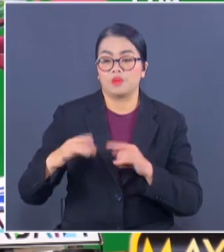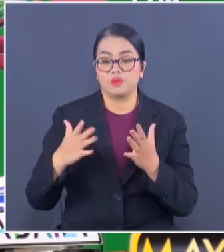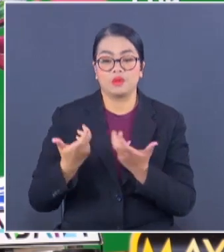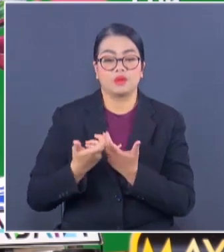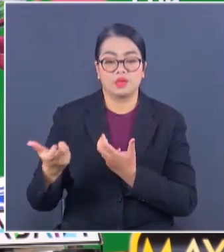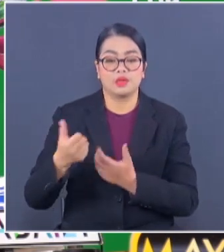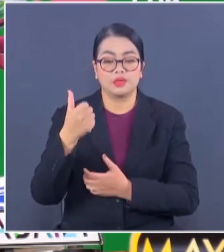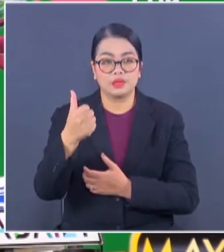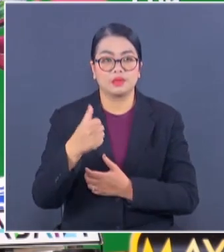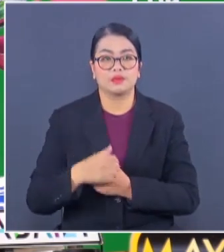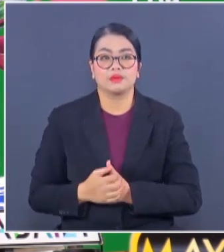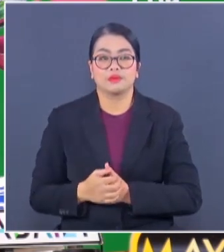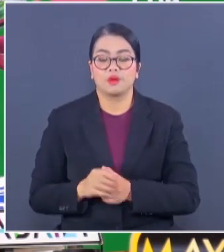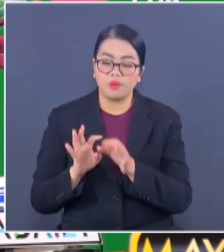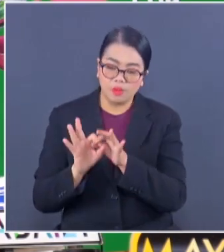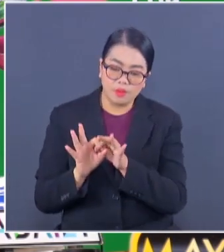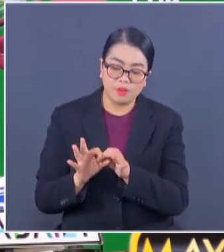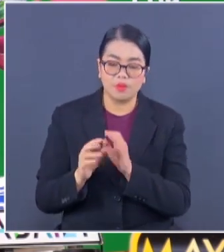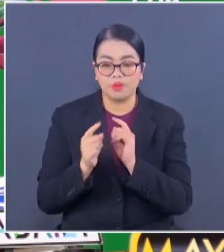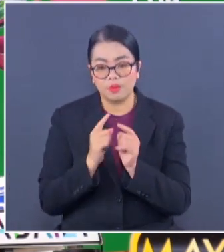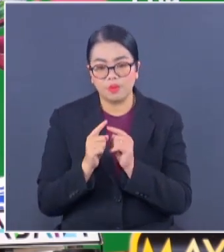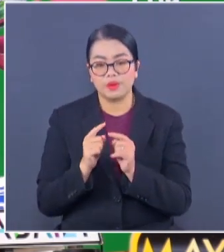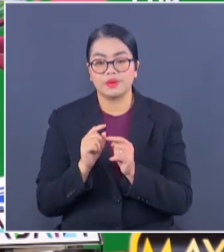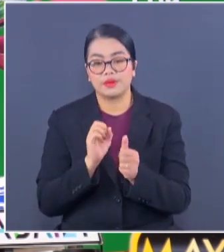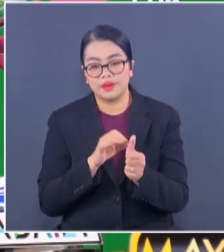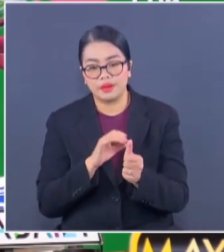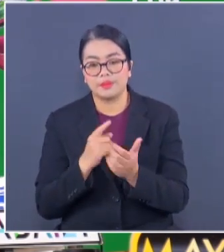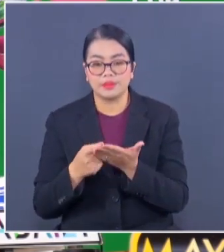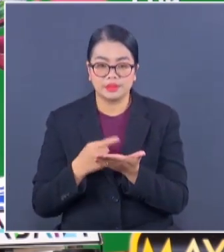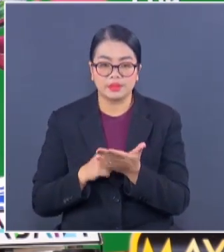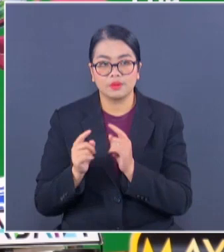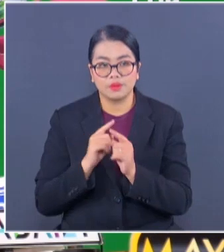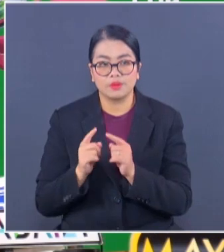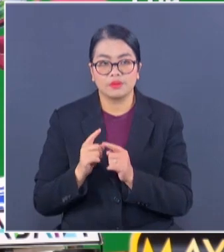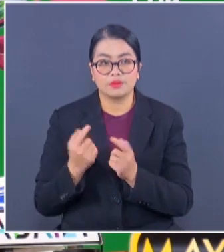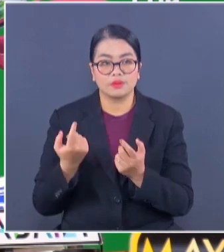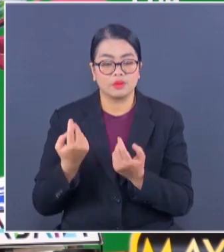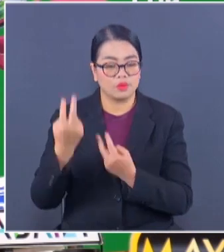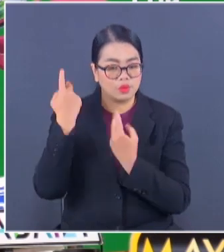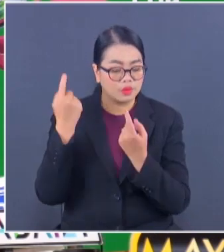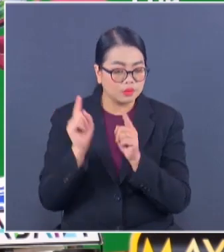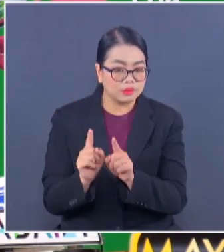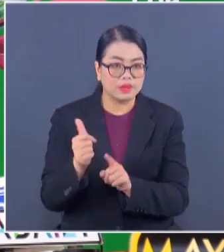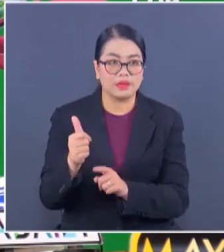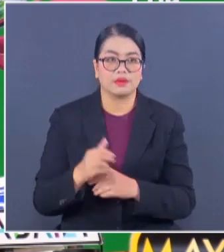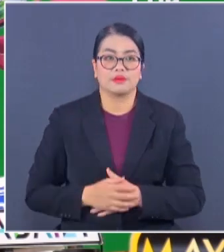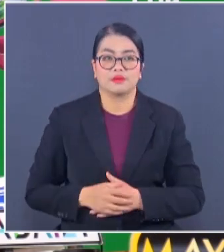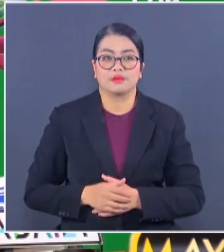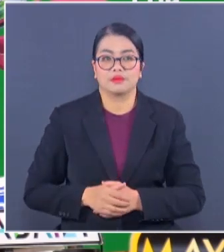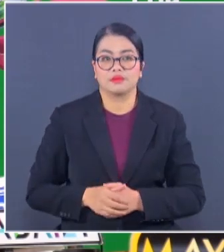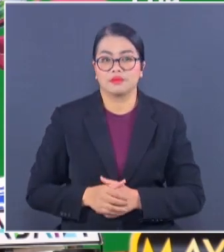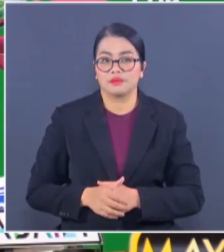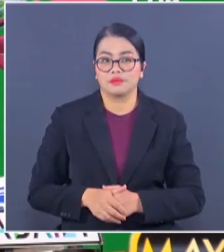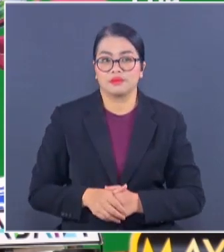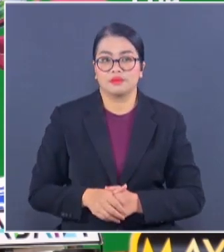เลิกกันดีอ่ะยังแบบว่าห่วงใยกันแบบคุยปรึกษากันตลอดครับอันนี้กลับมาคืนดีได้มั้ยมันอันนี้ผมมันไม่ได้แบบว่าอยากตอบแบบดารานะ